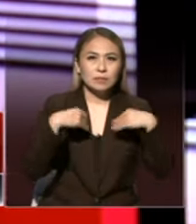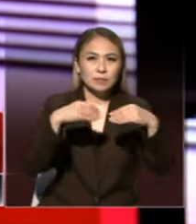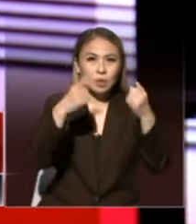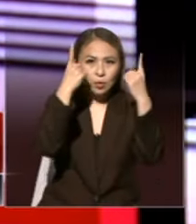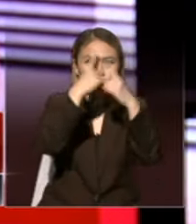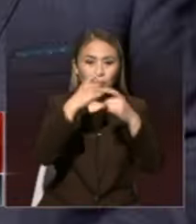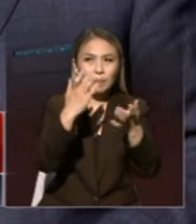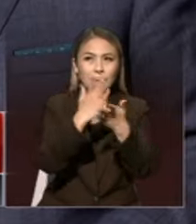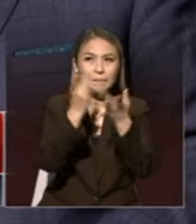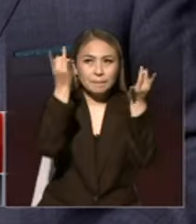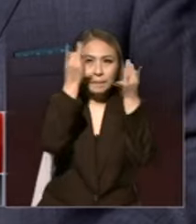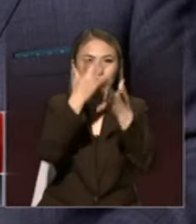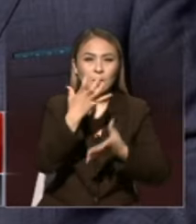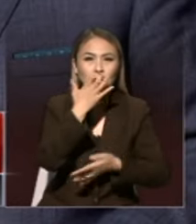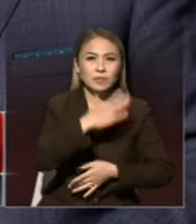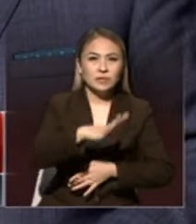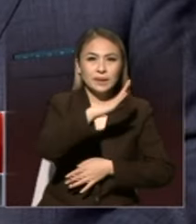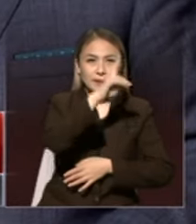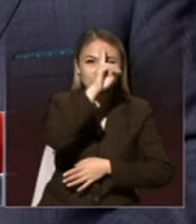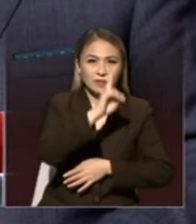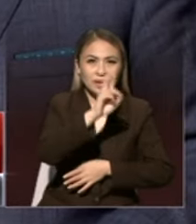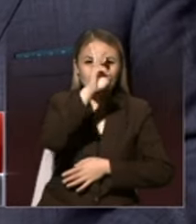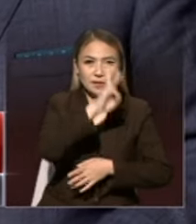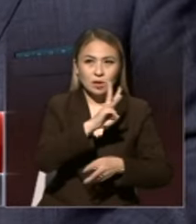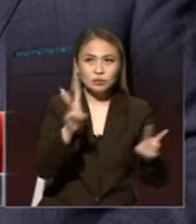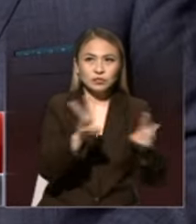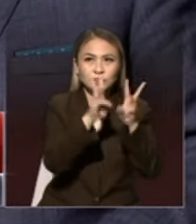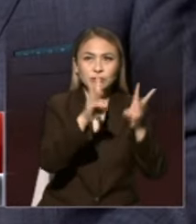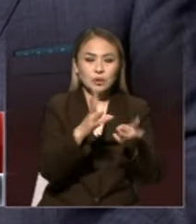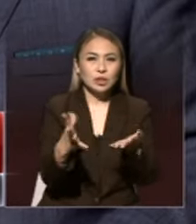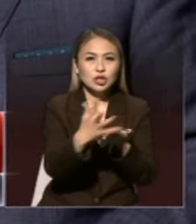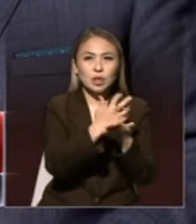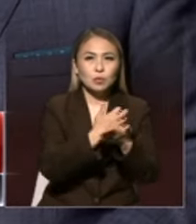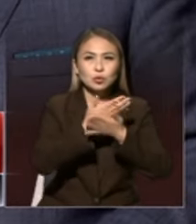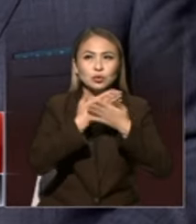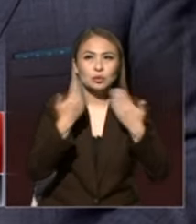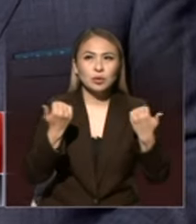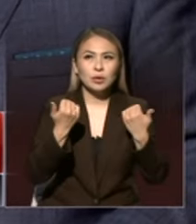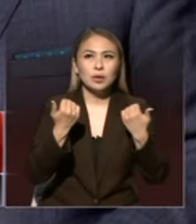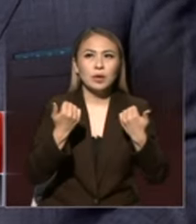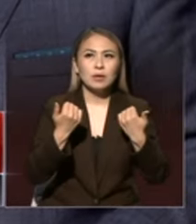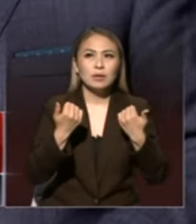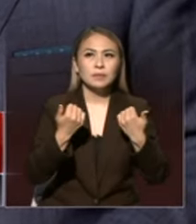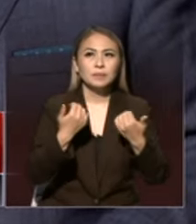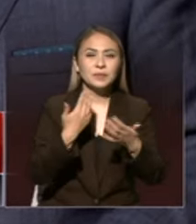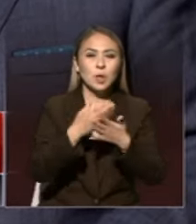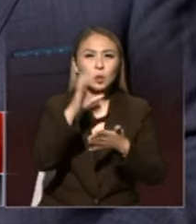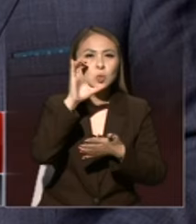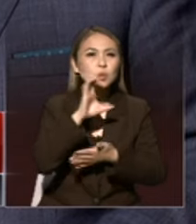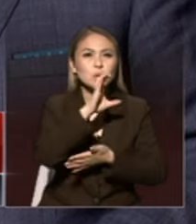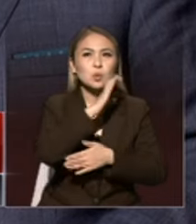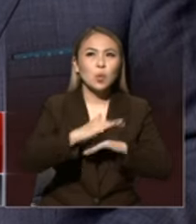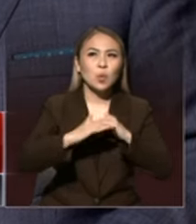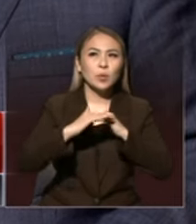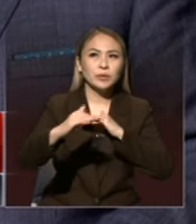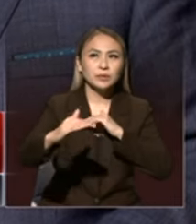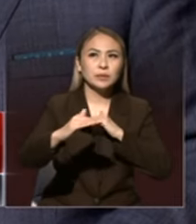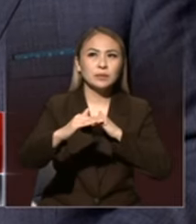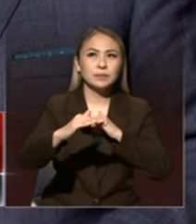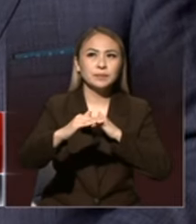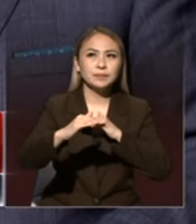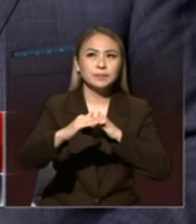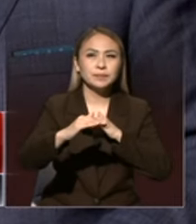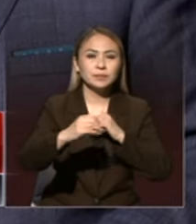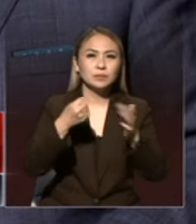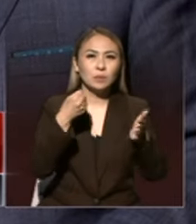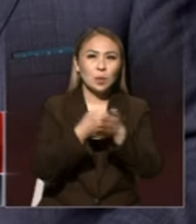бар. Оңтүстік екі ағай, үш ағайда шөбі жанып кетеді, орда шабу деген жоқ. Оны айтпай ақ. Ал мынау солтүстік өңірлерде аллаға шүкір